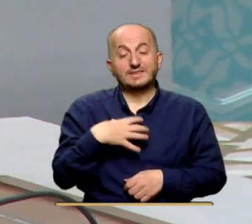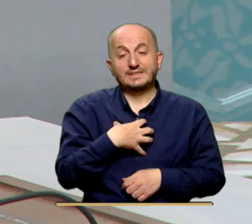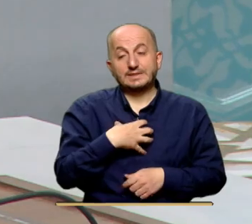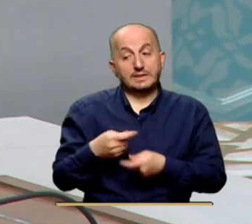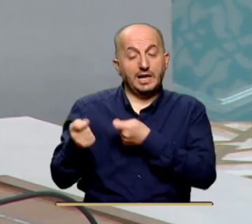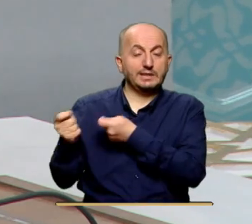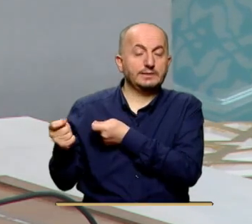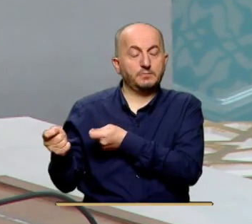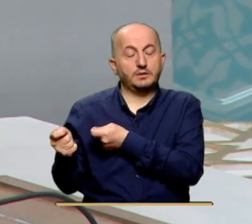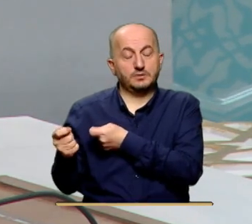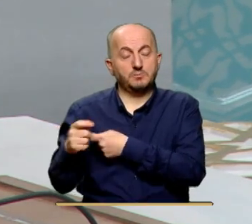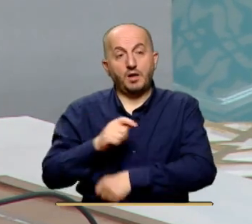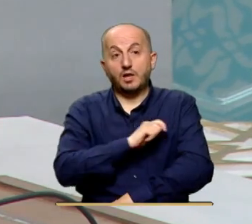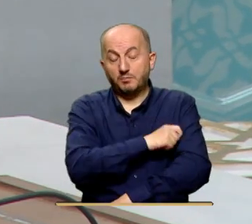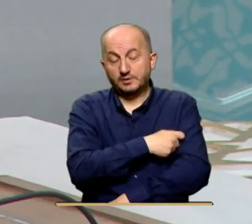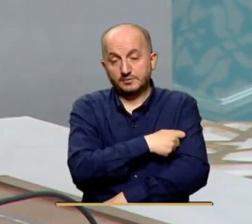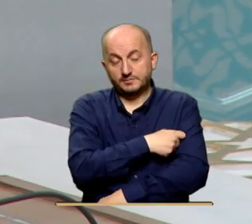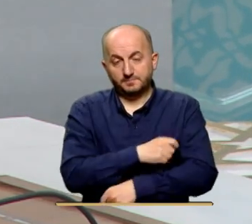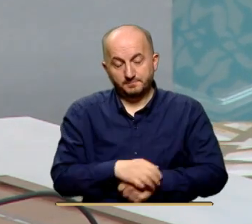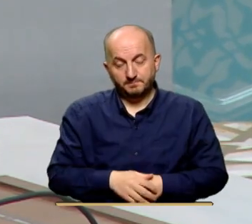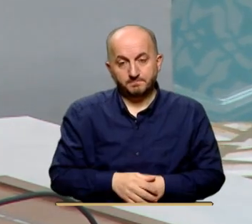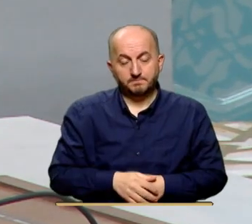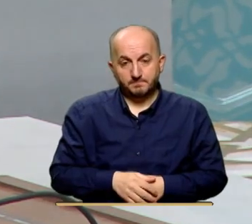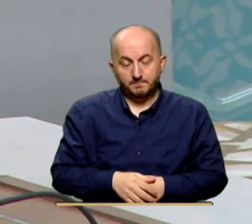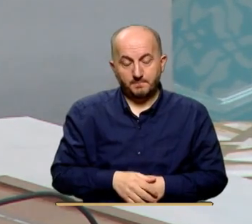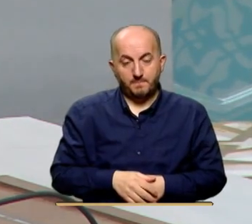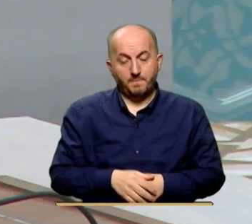eğitim aldırıyor. Alman. Ve bu